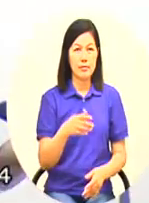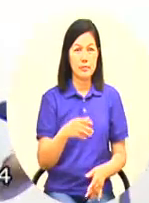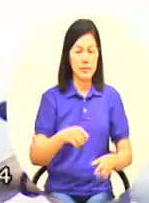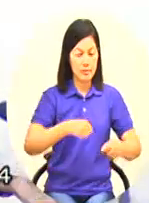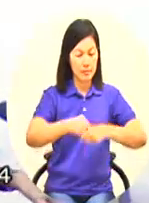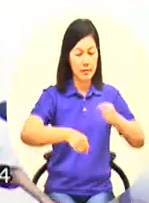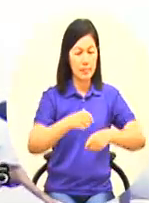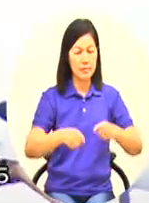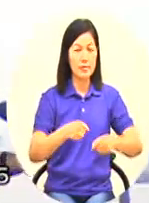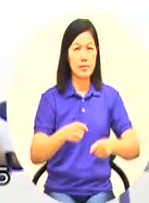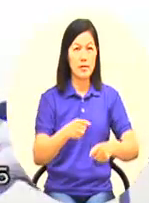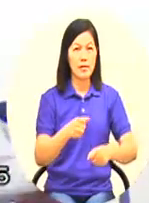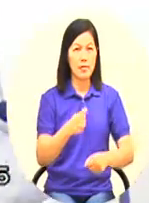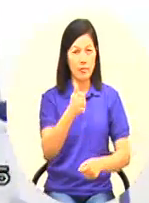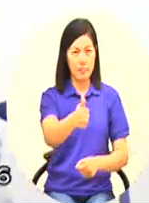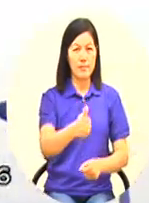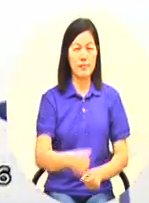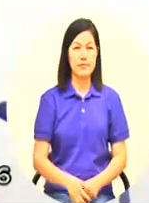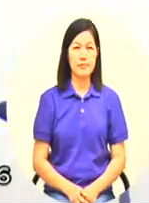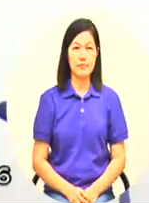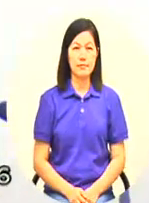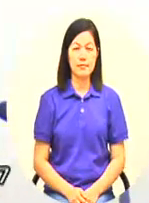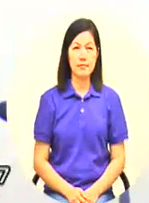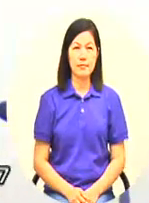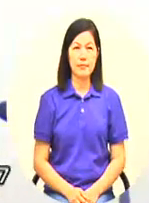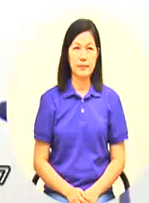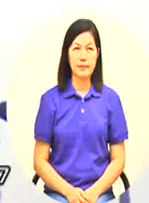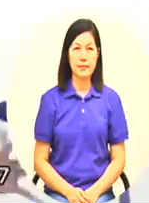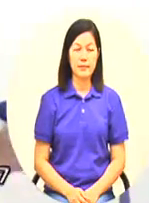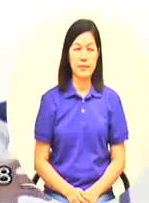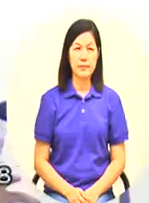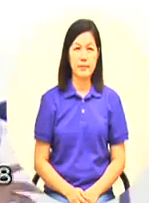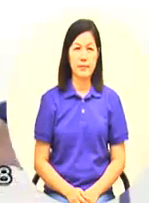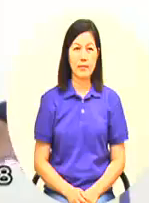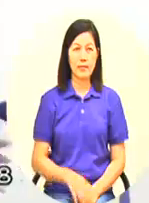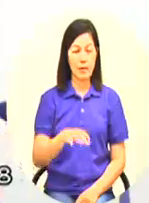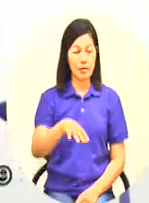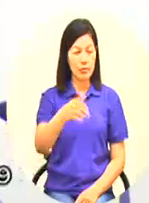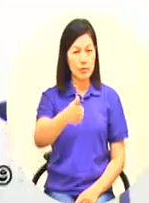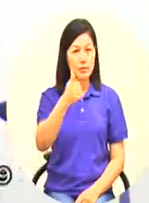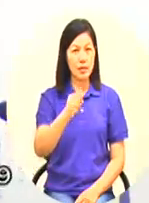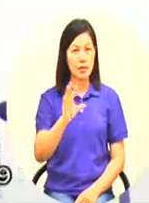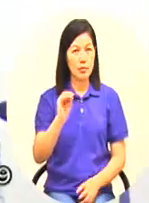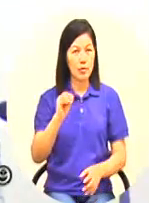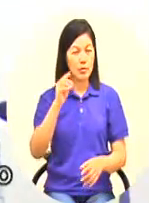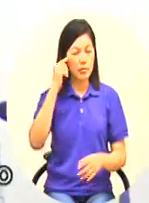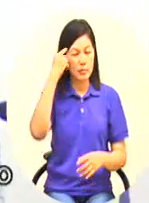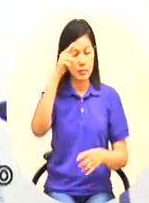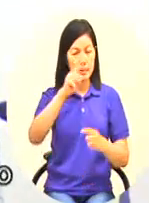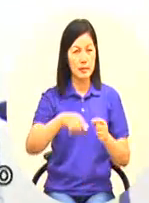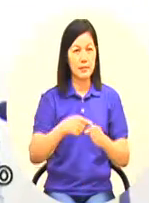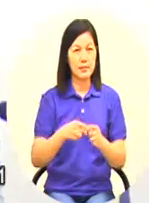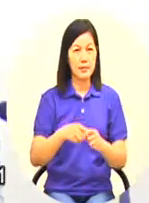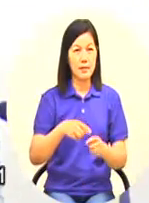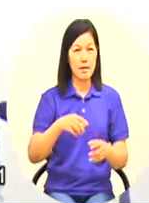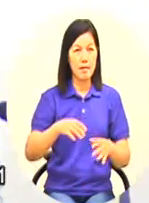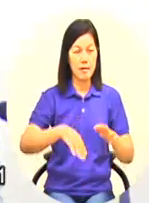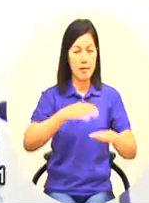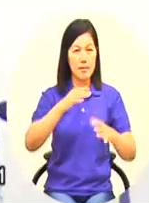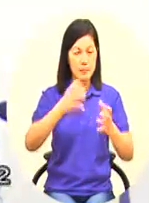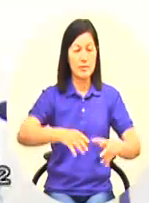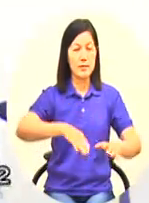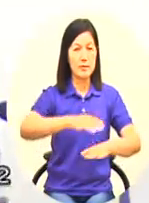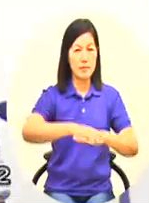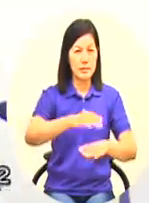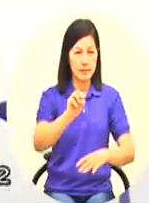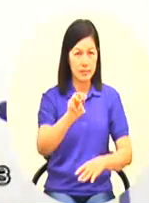车车道，都现成的。那我们这里局长有预算在明年完成300个租赁站的话，这边